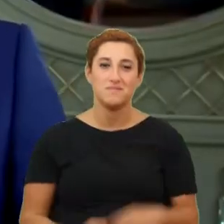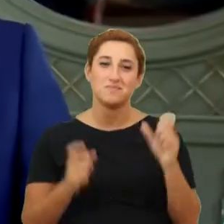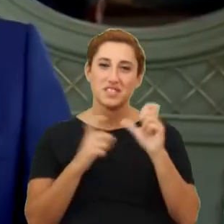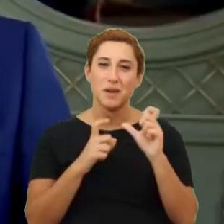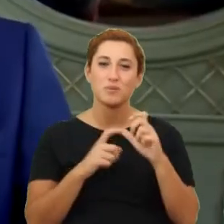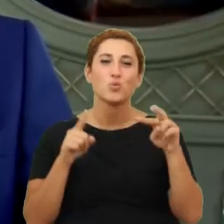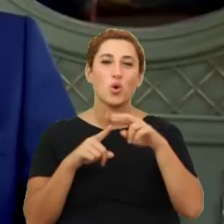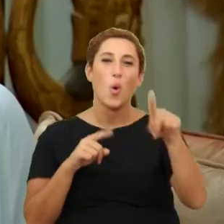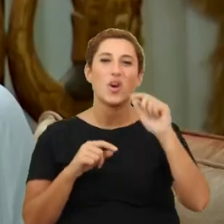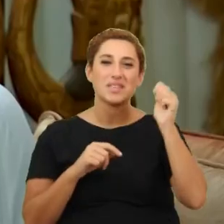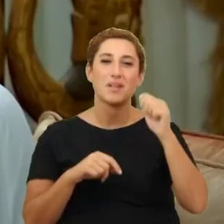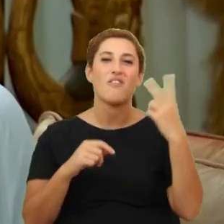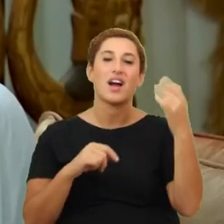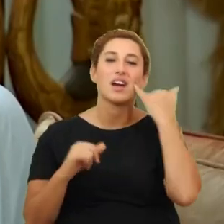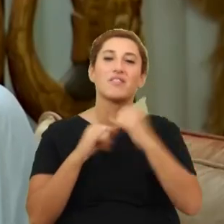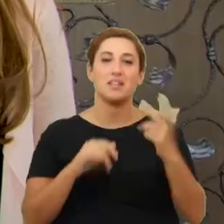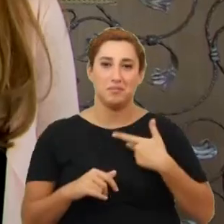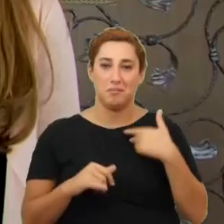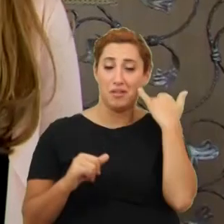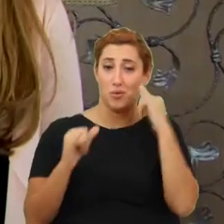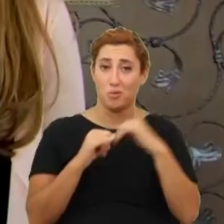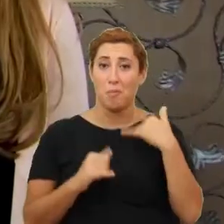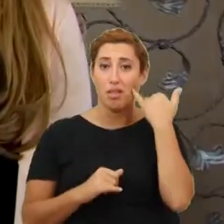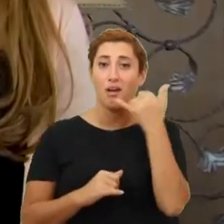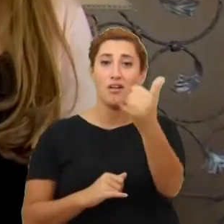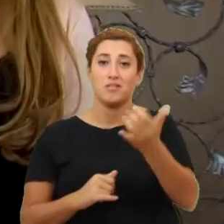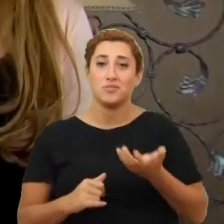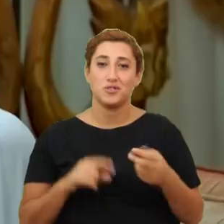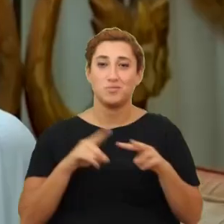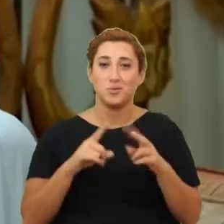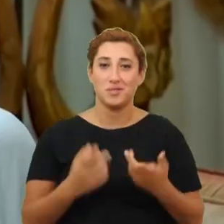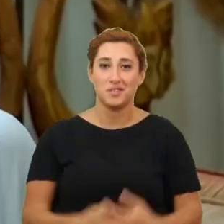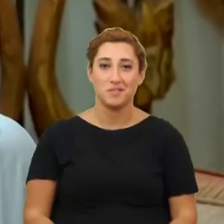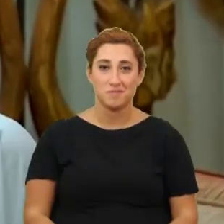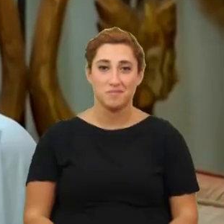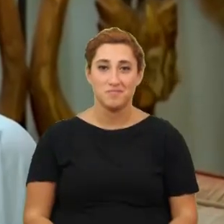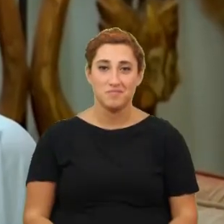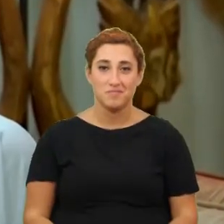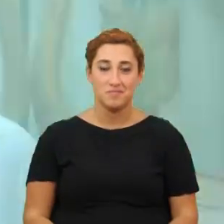Serpcim, Nurhan o sırada Vakıf Bey'le değil, benimle konuşuyordu. Ben aramıştım o sırada Nurhan'ı.